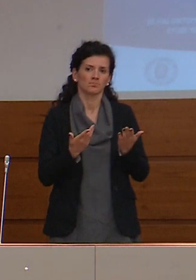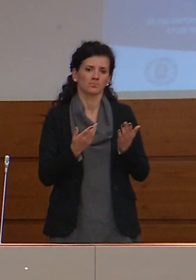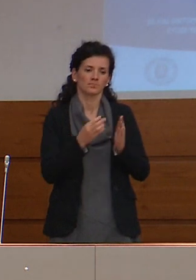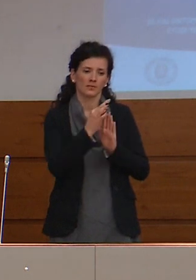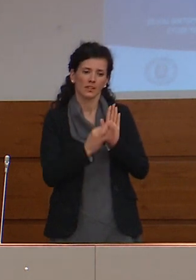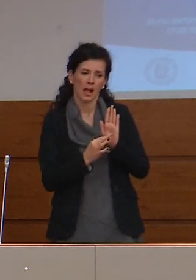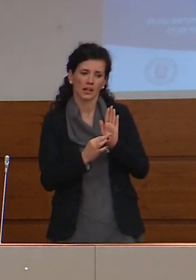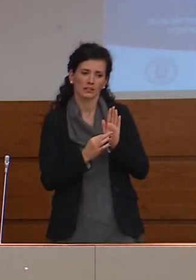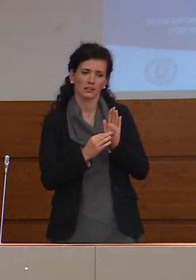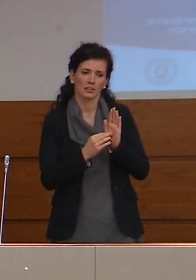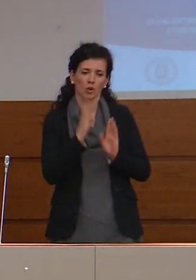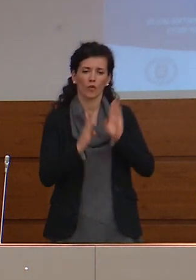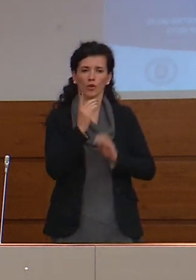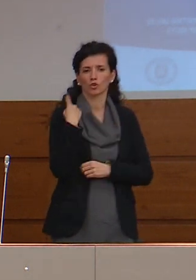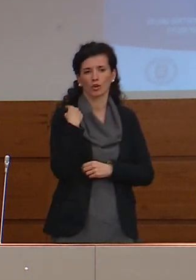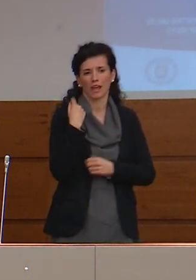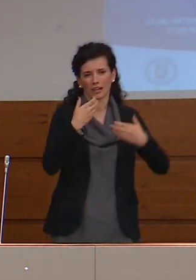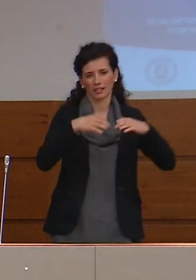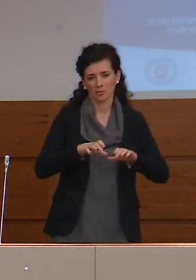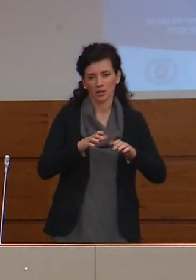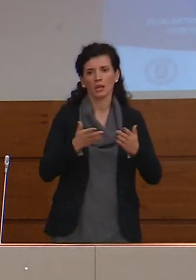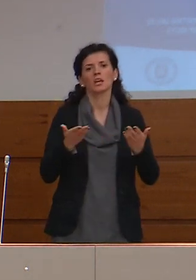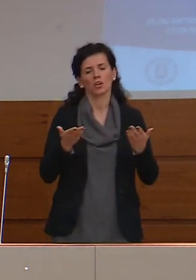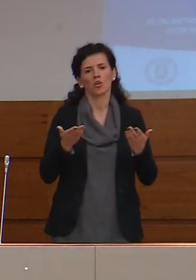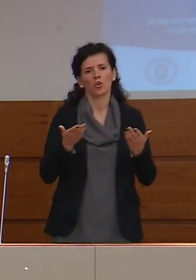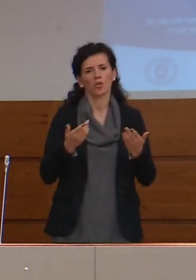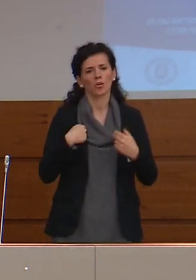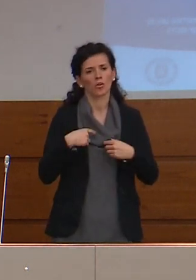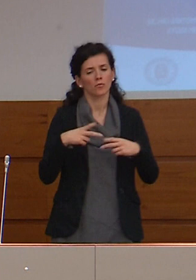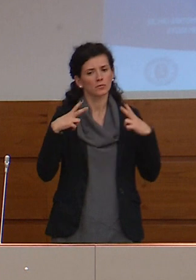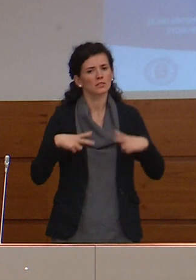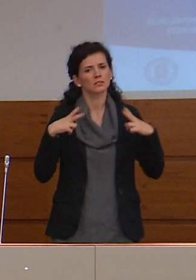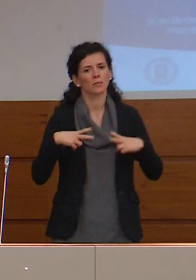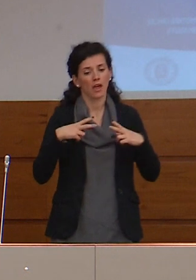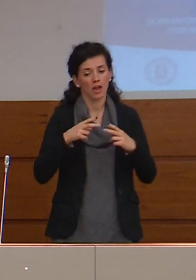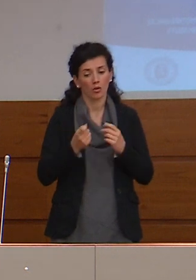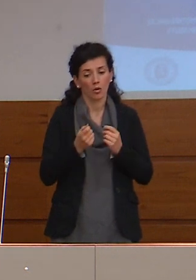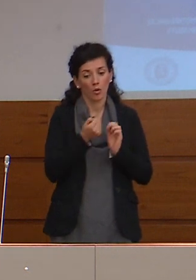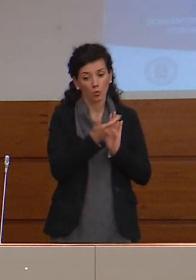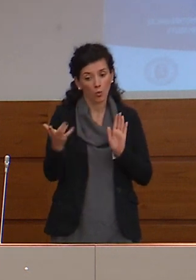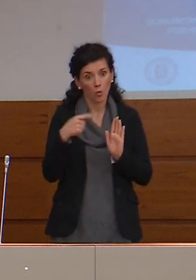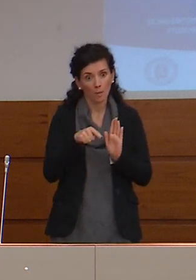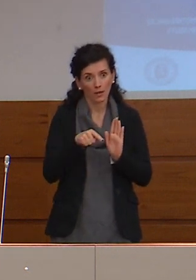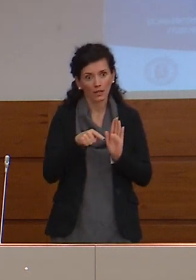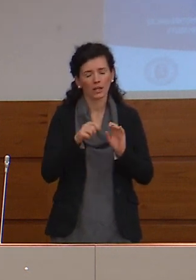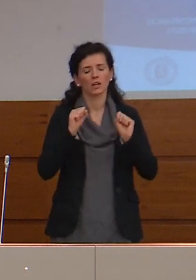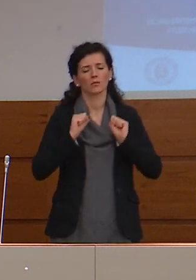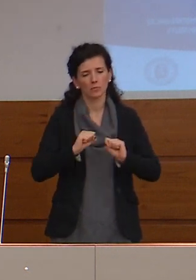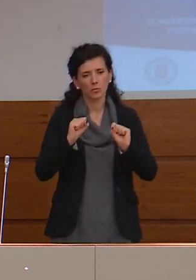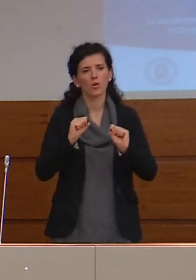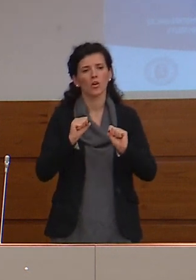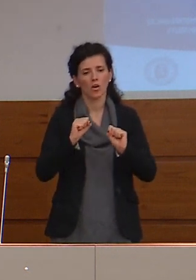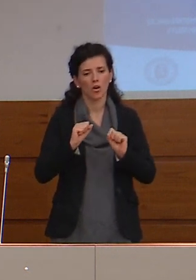minori rispetto ai numeri che abbiamo dato ieri, in controtendenza. Mi auguro e ci auguriamo tutti che questi numeri possano